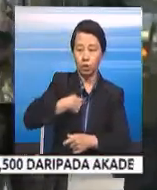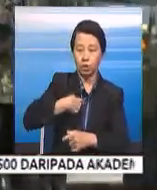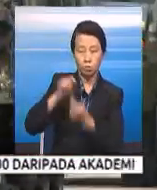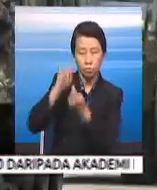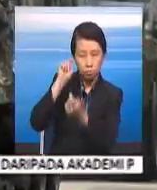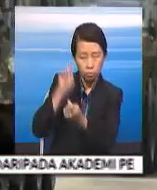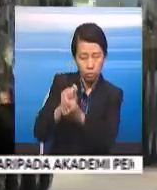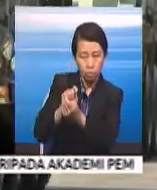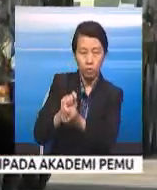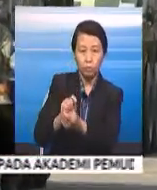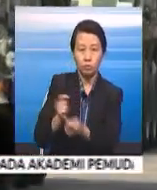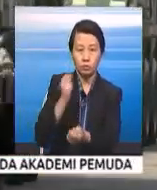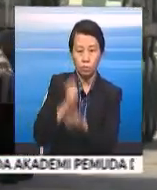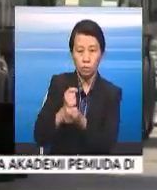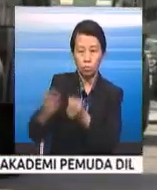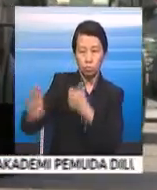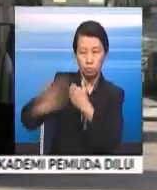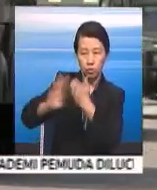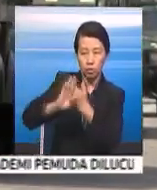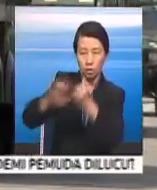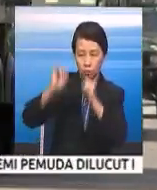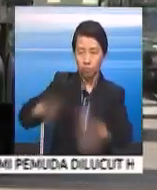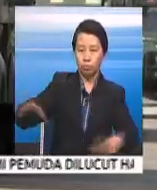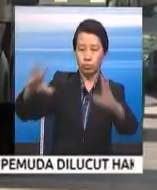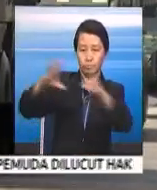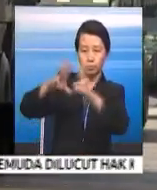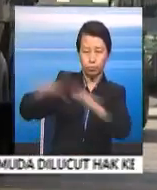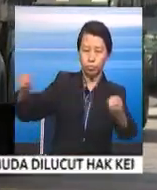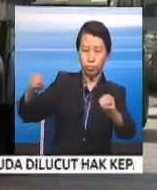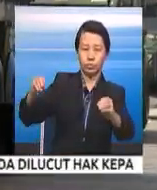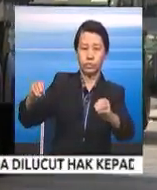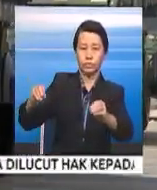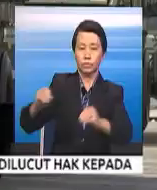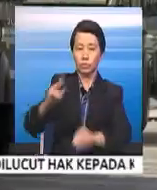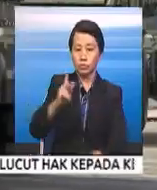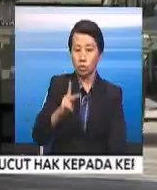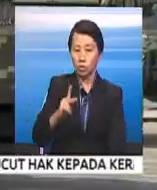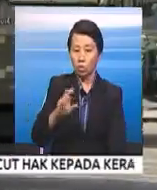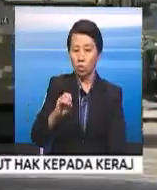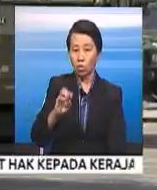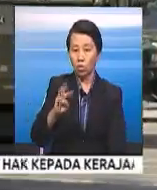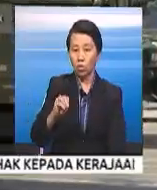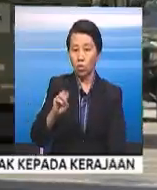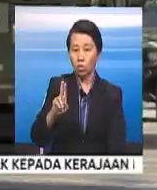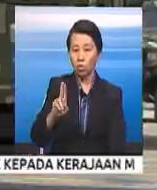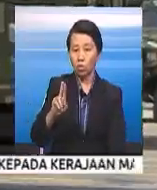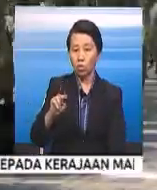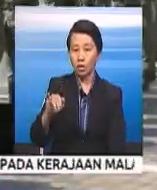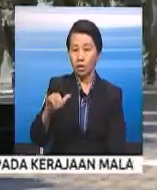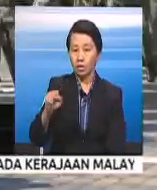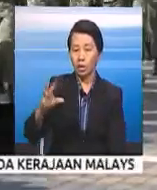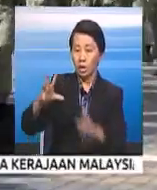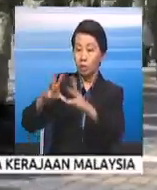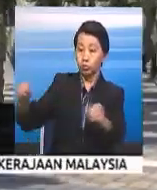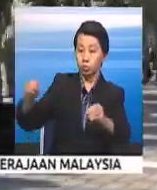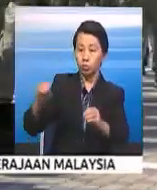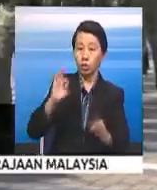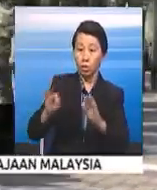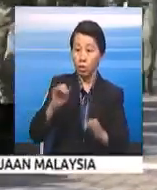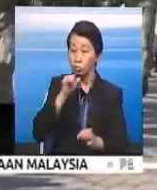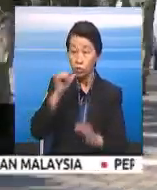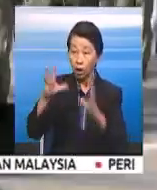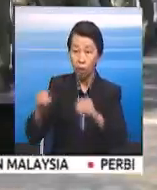menentukan ancaman ni dapat di ancaman komunis in particular dapat dihapuskan. Kalau tidak apa akan